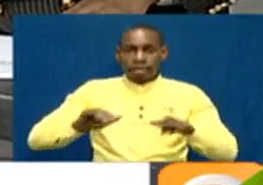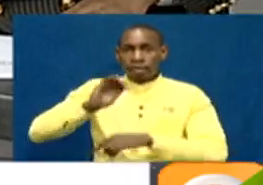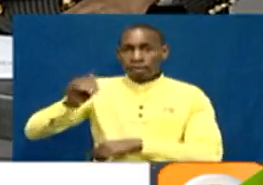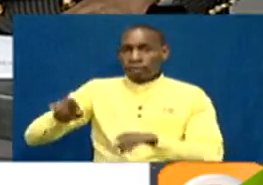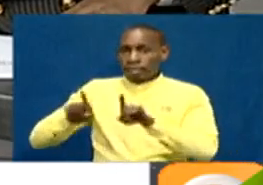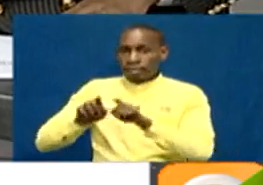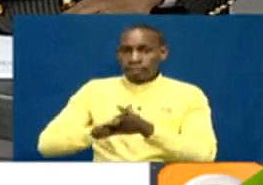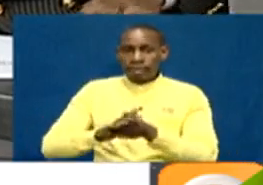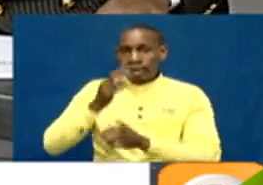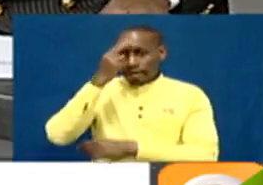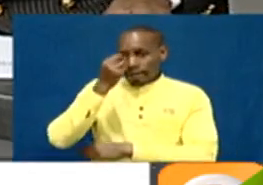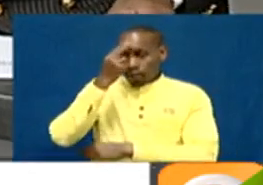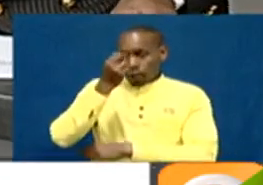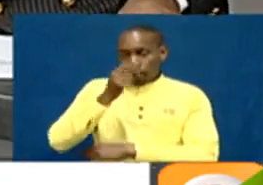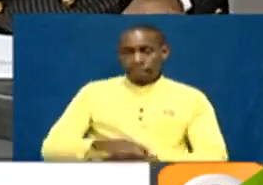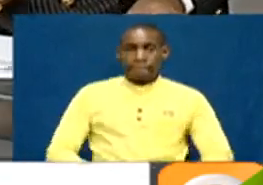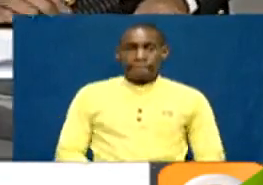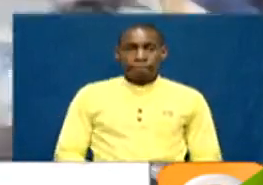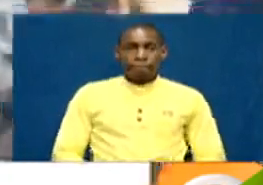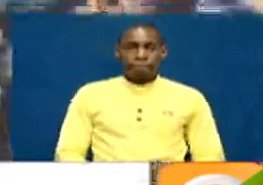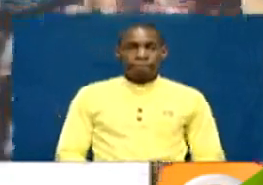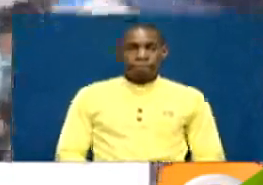kaunti hiyo na ya Narok.